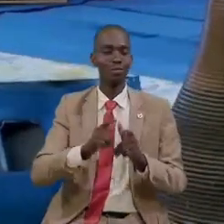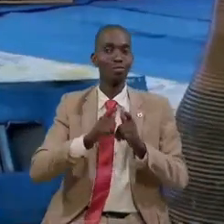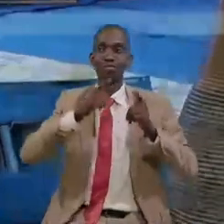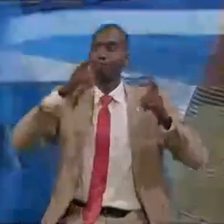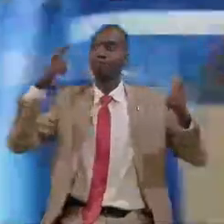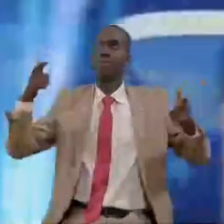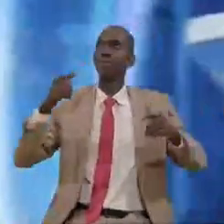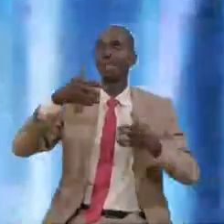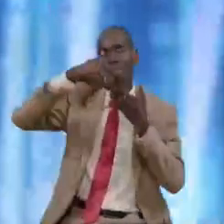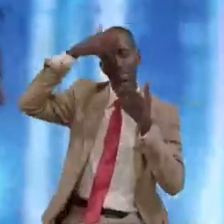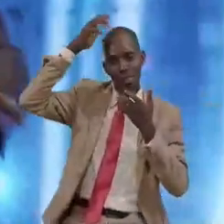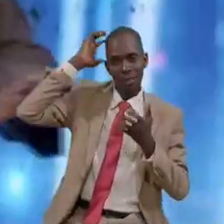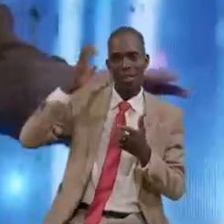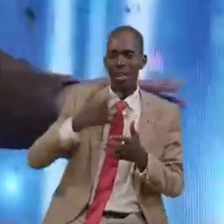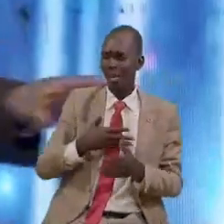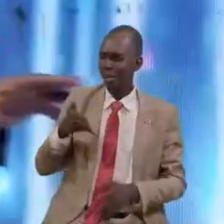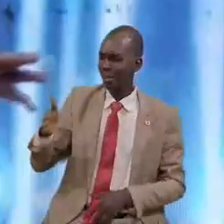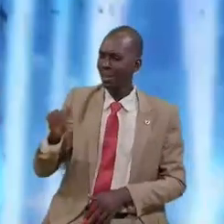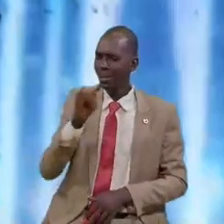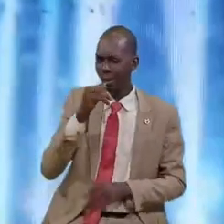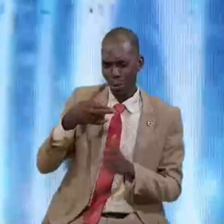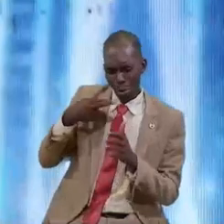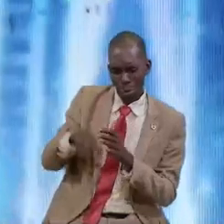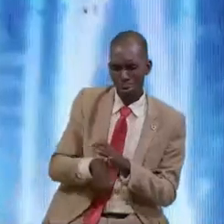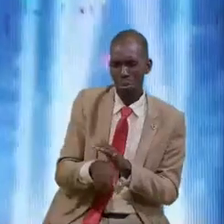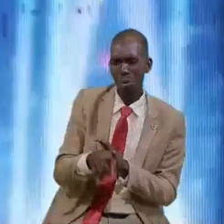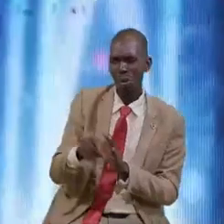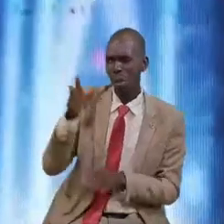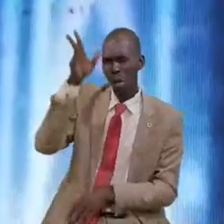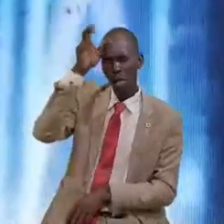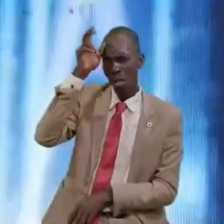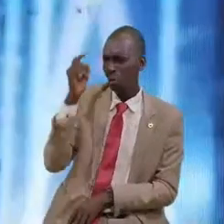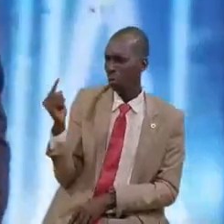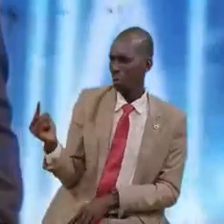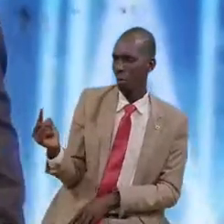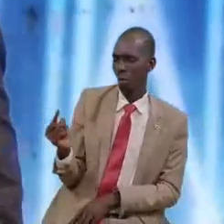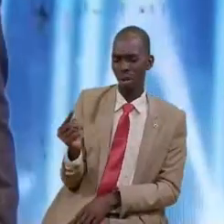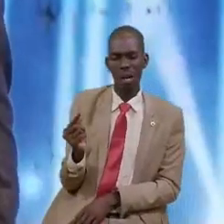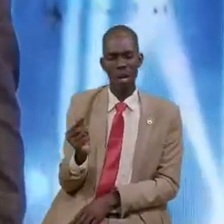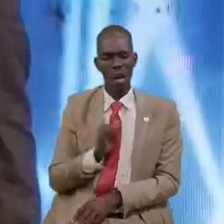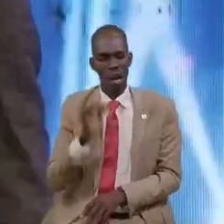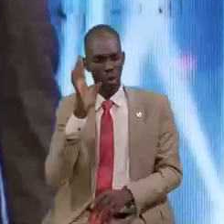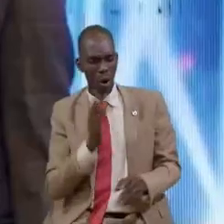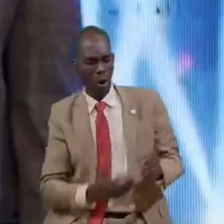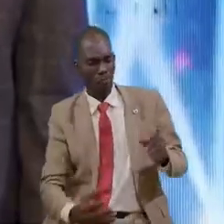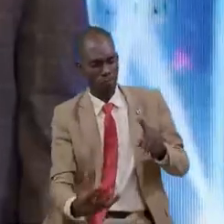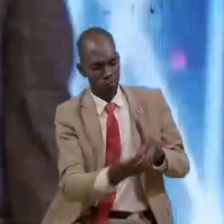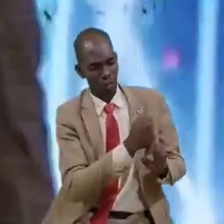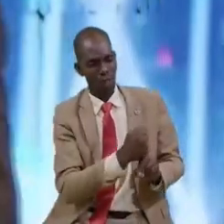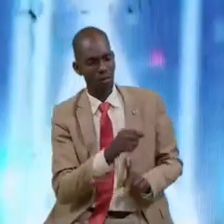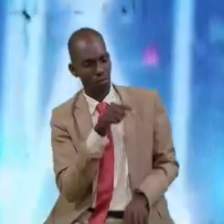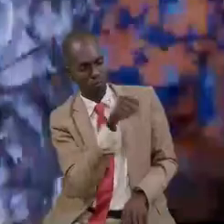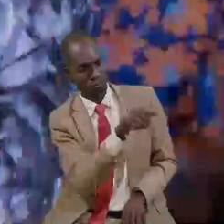il y a un diable qui vient, il y a un esprit qui vient, que je vais prendre cela et te